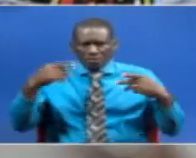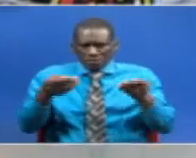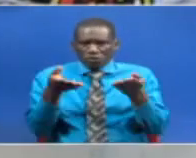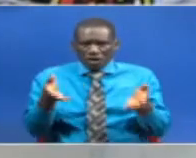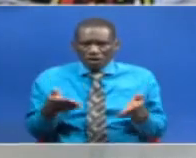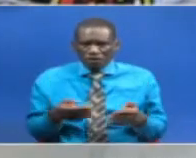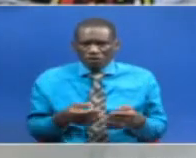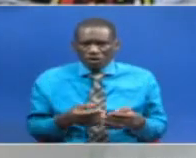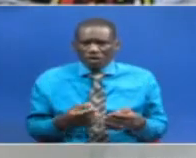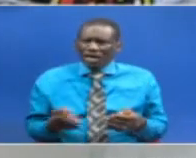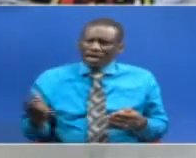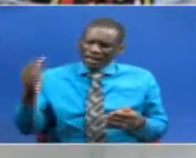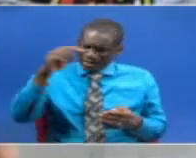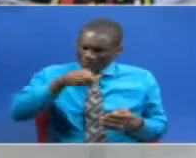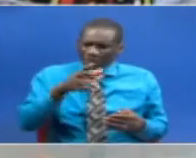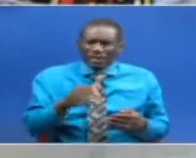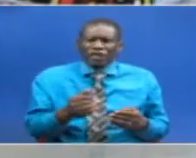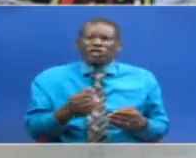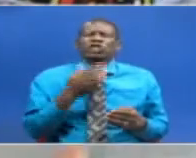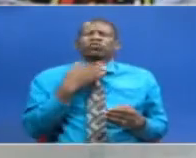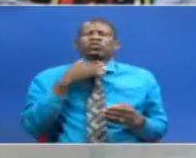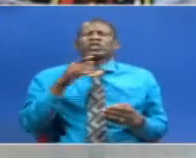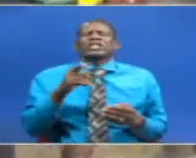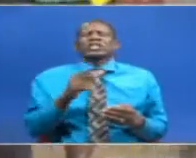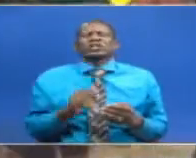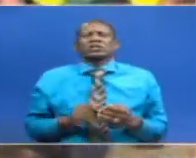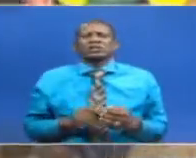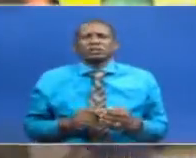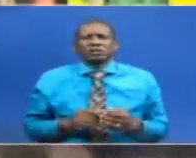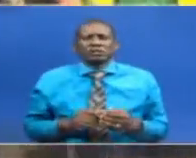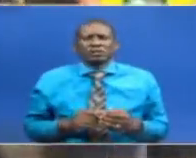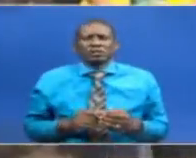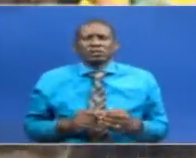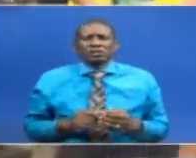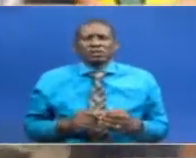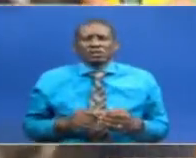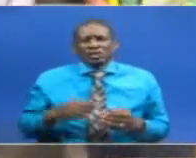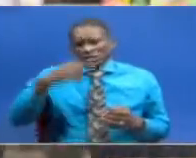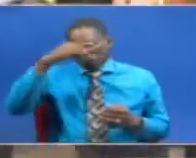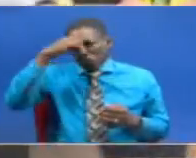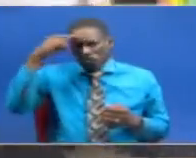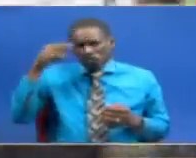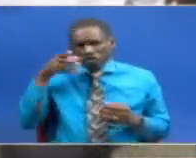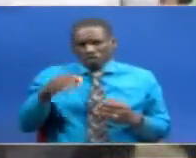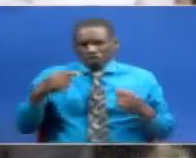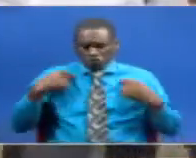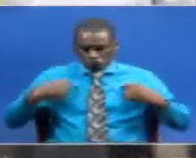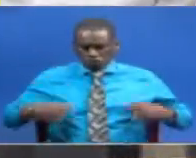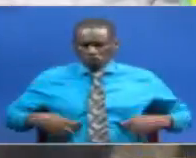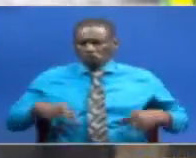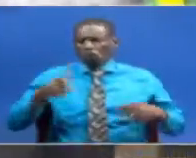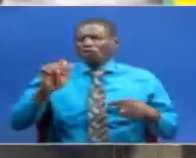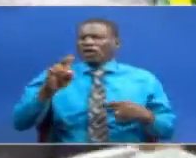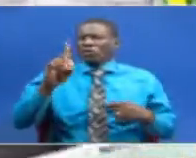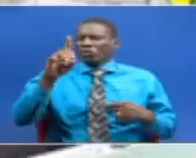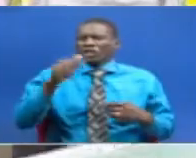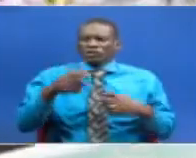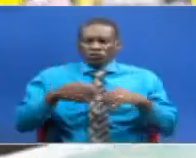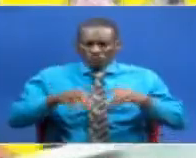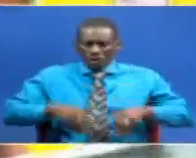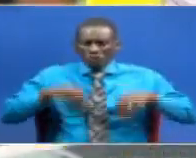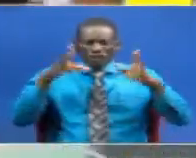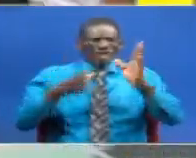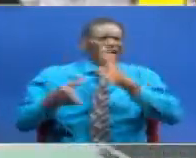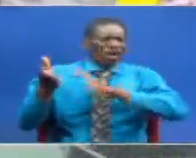ambao wanaitambua na watu wengi wanakuja kwa kazi. Asili ya mtindo huu wa suti za kaunda ni Australia, enzi hizo